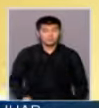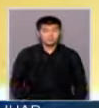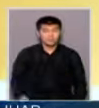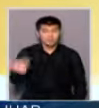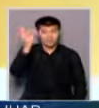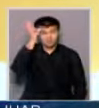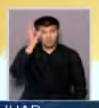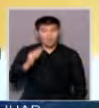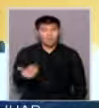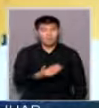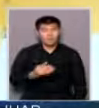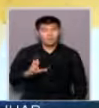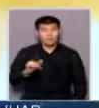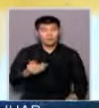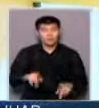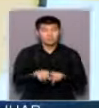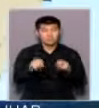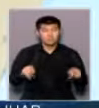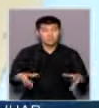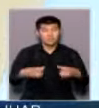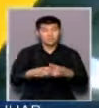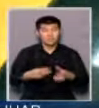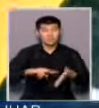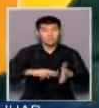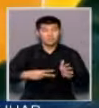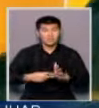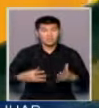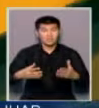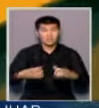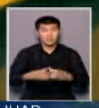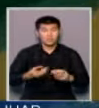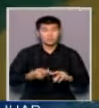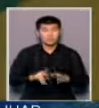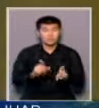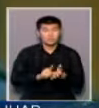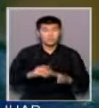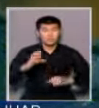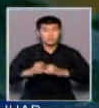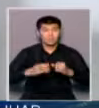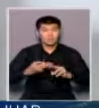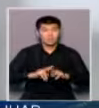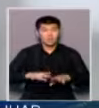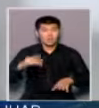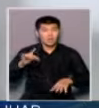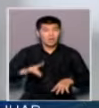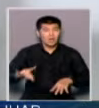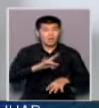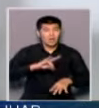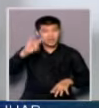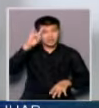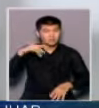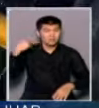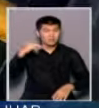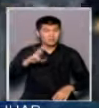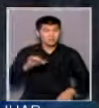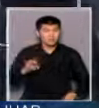Напомним, что программа «Біздің болашақ» была создана в рамках совместного проекта с Ассоциацией стипендиатов международной стипендии президента Республики Казахстан